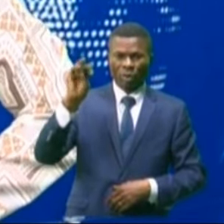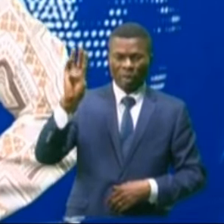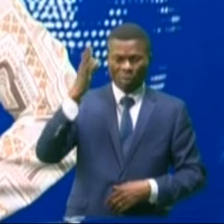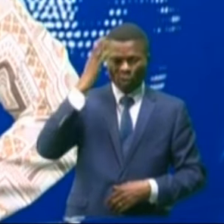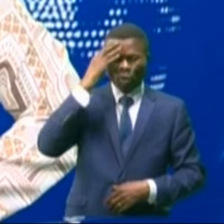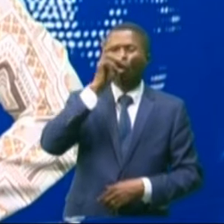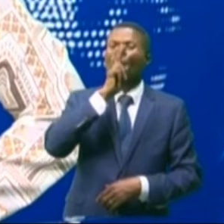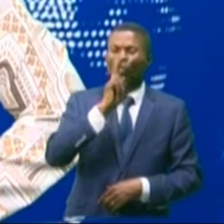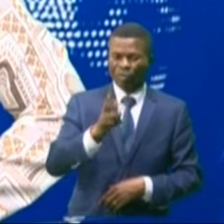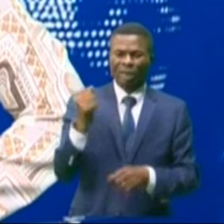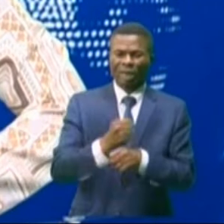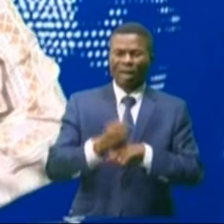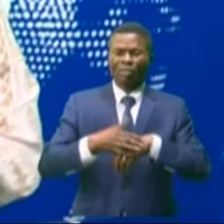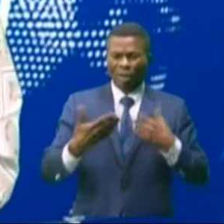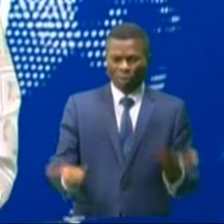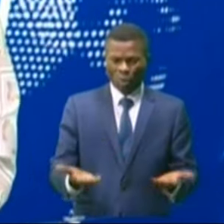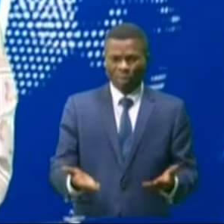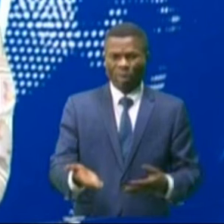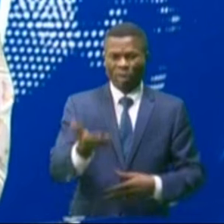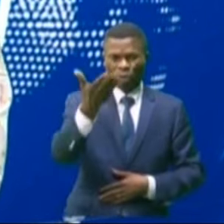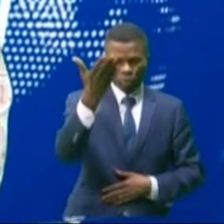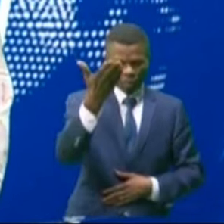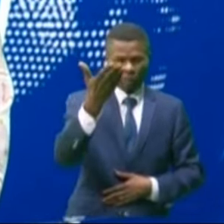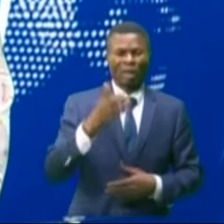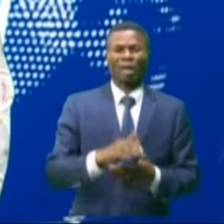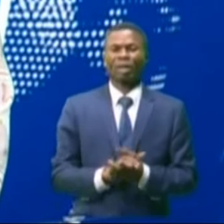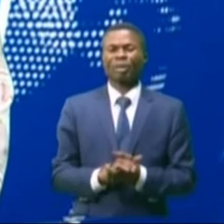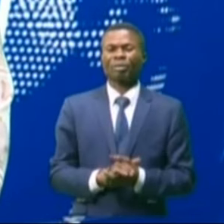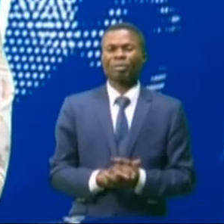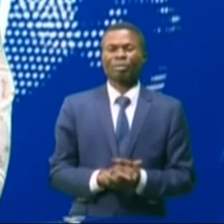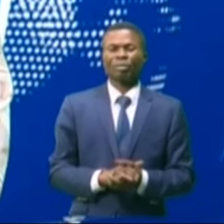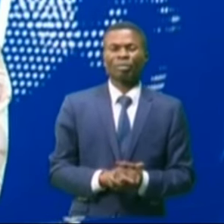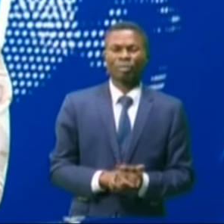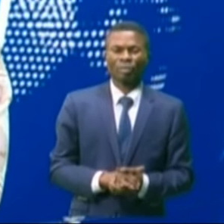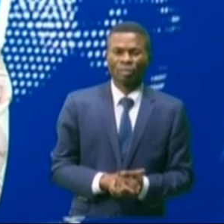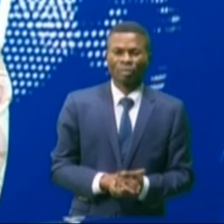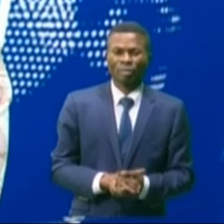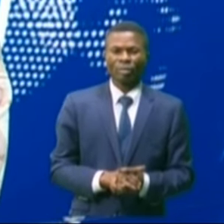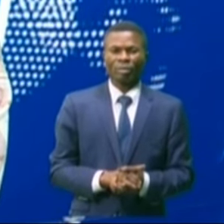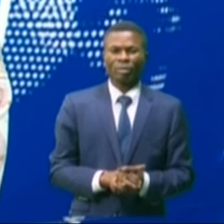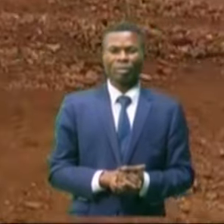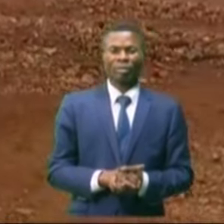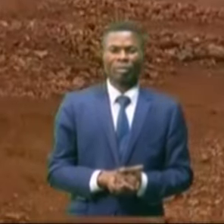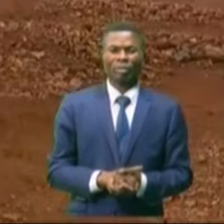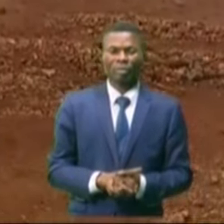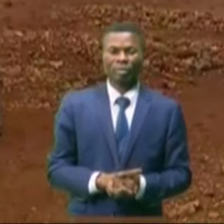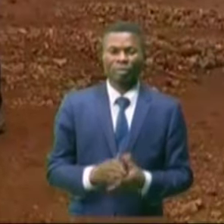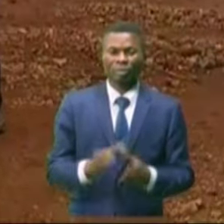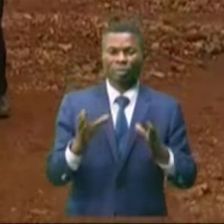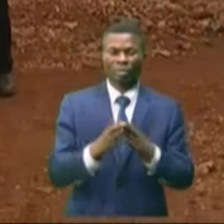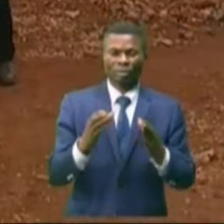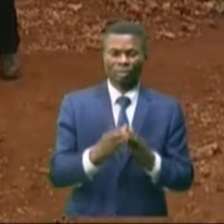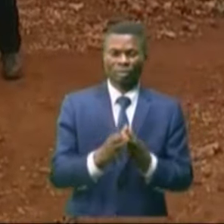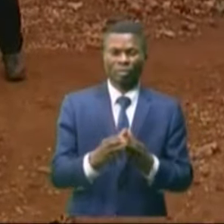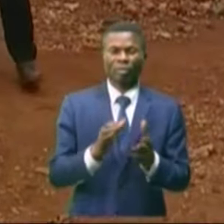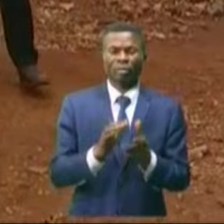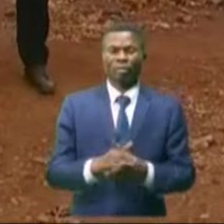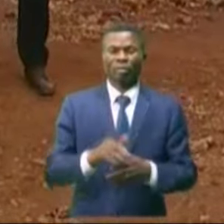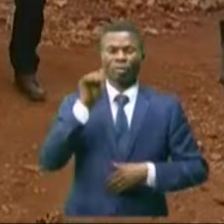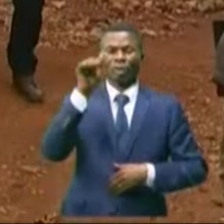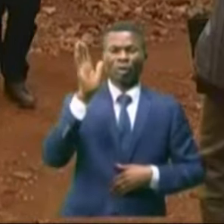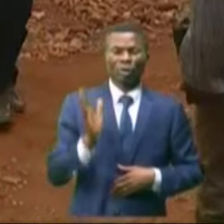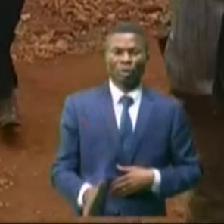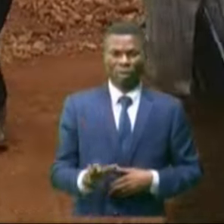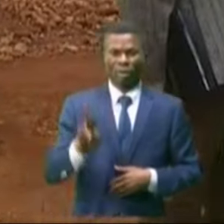réalités du fonctionnement. Images et commentaires de nos confrères de la RTNC Nord-Kivu. Avec à la tête le directeur de